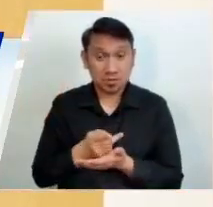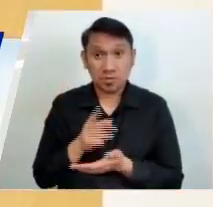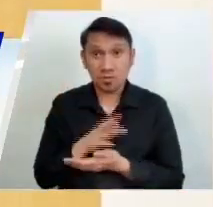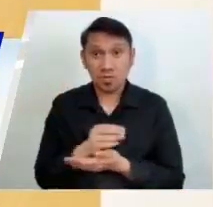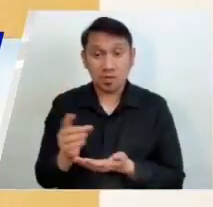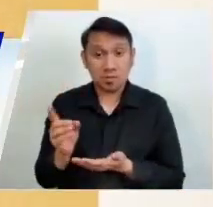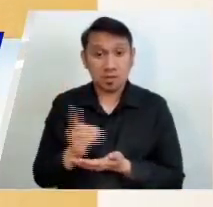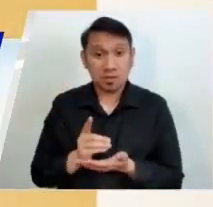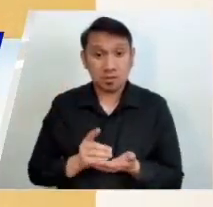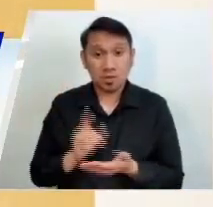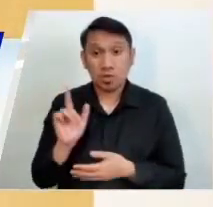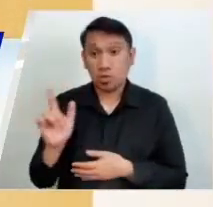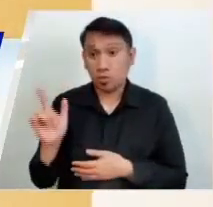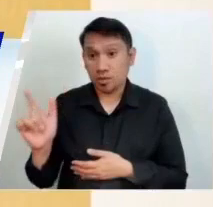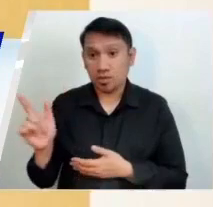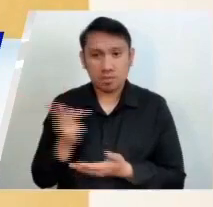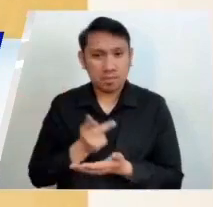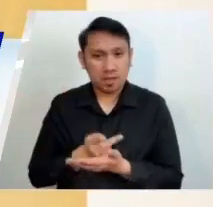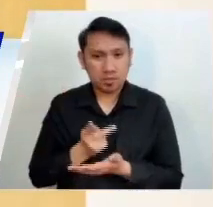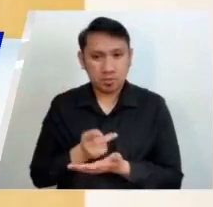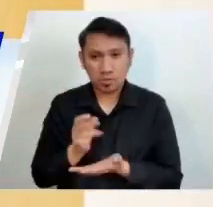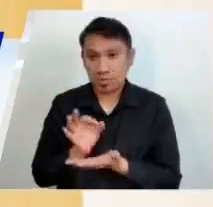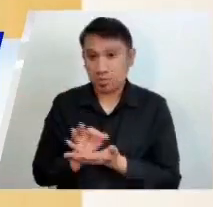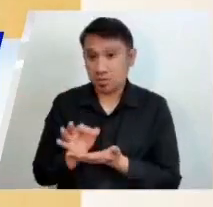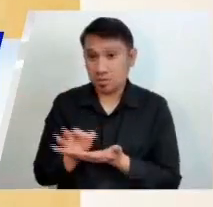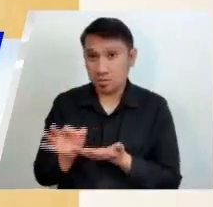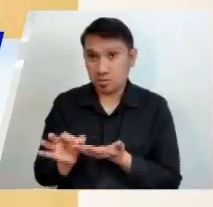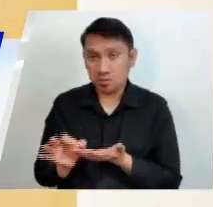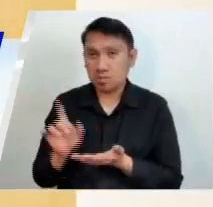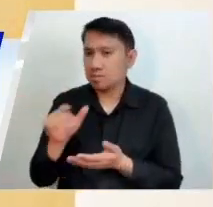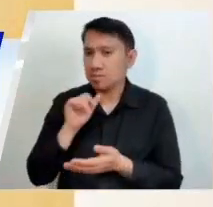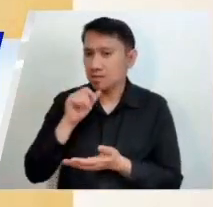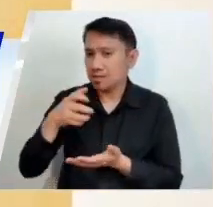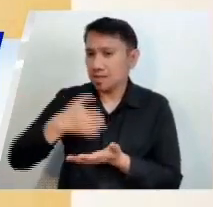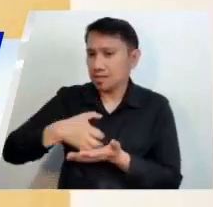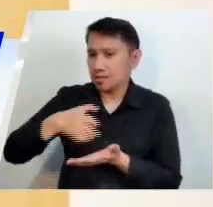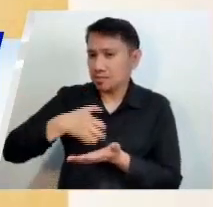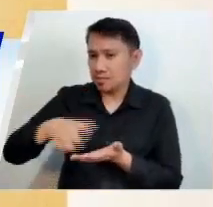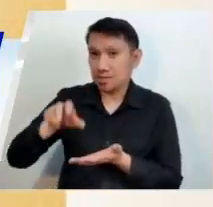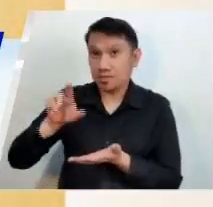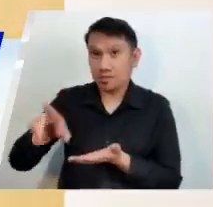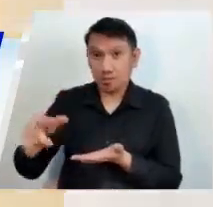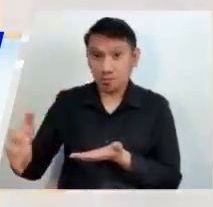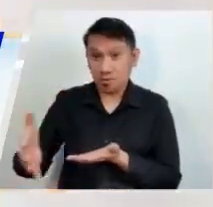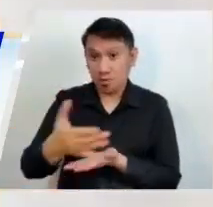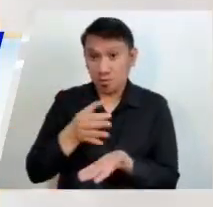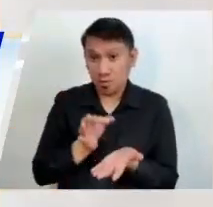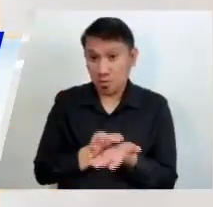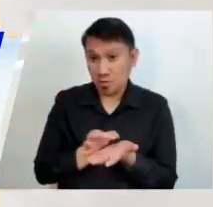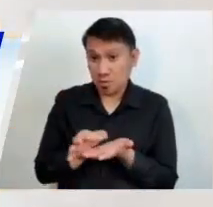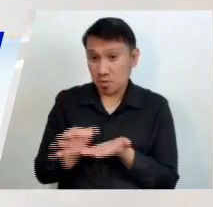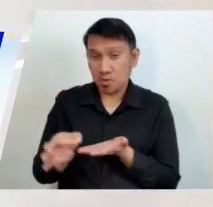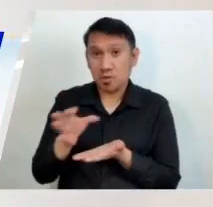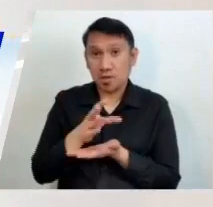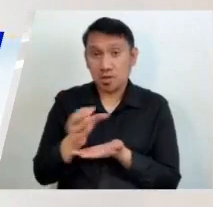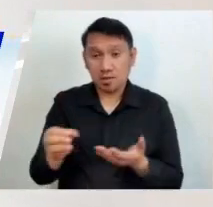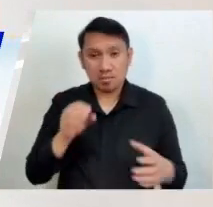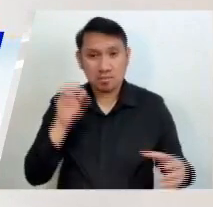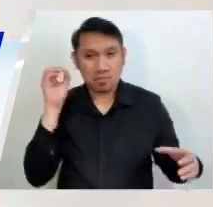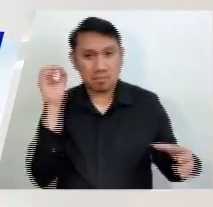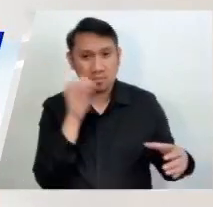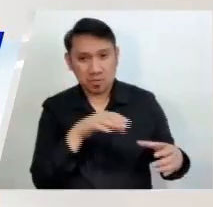20 pisong barya. Hindi raw ginastos ni Christopher ang mga baryang ito at idiniretso sa kanyang